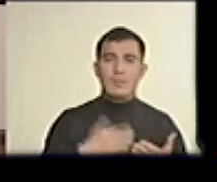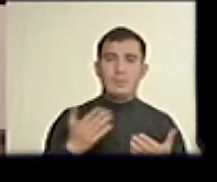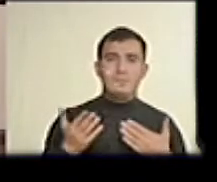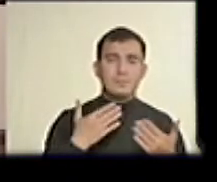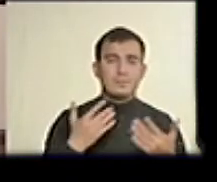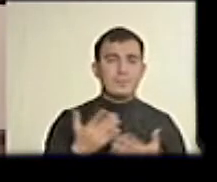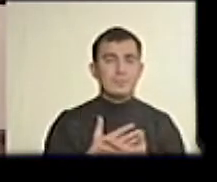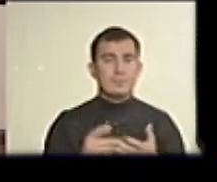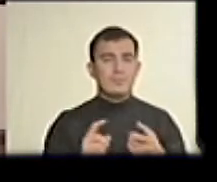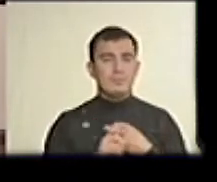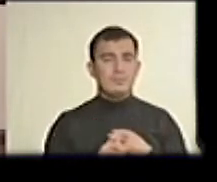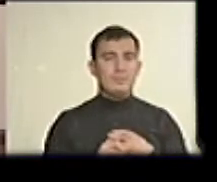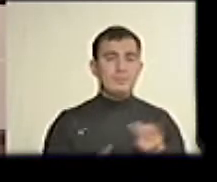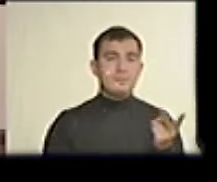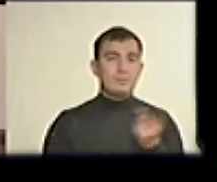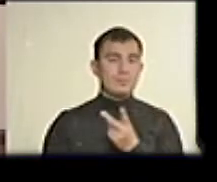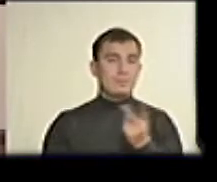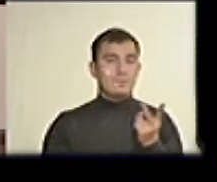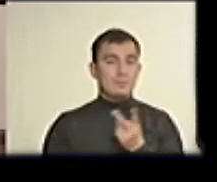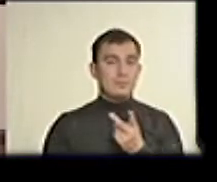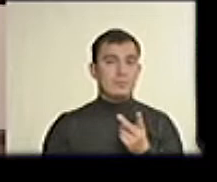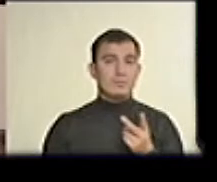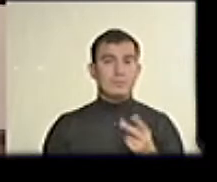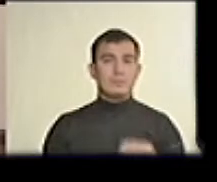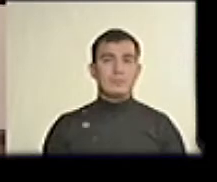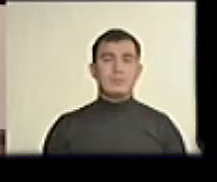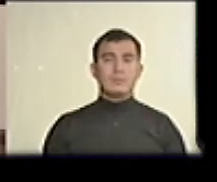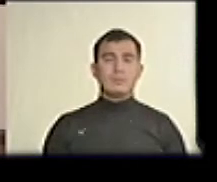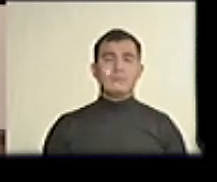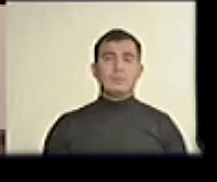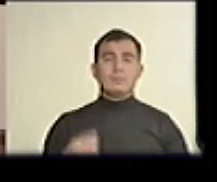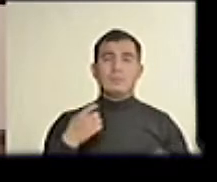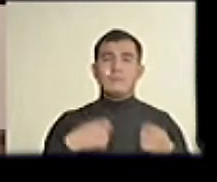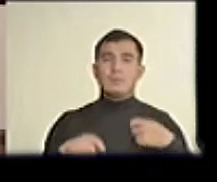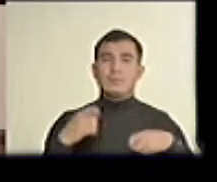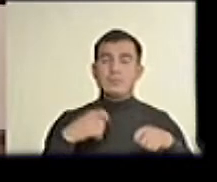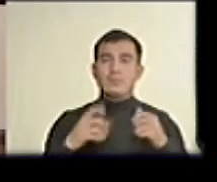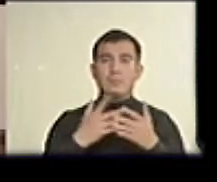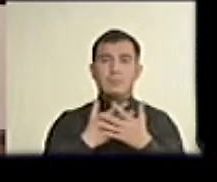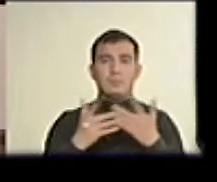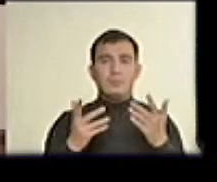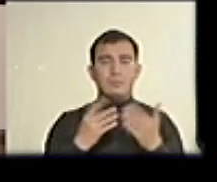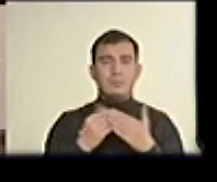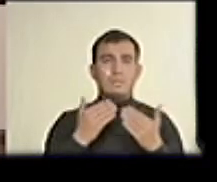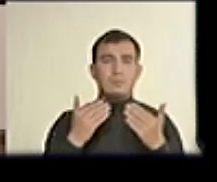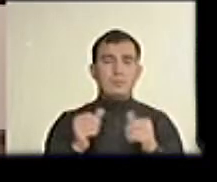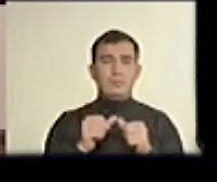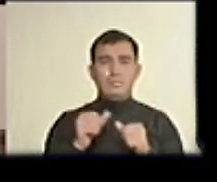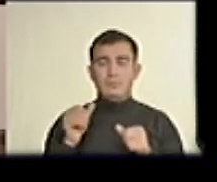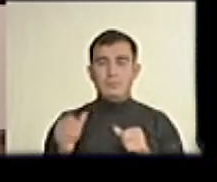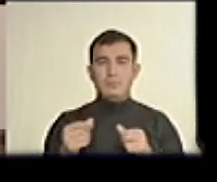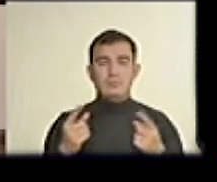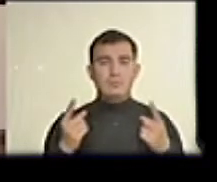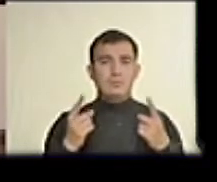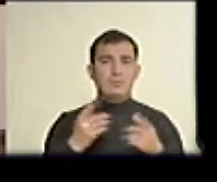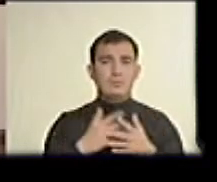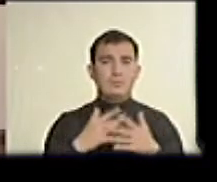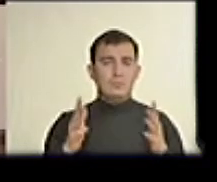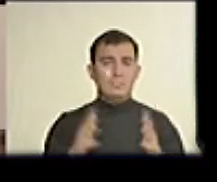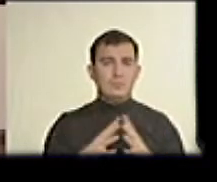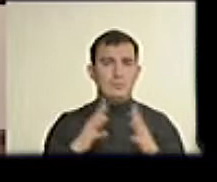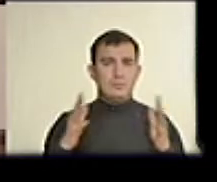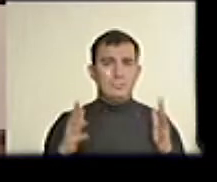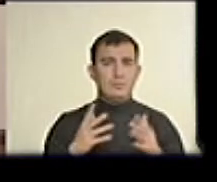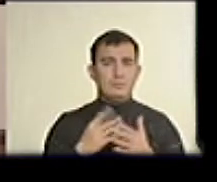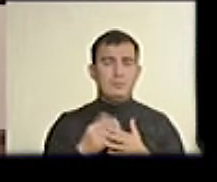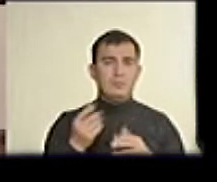sababi bu asosan o'sha savdo aloqalaridan tashqari yirik davlatlardan o'ziga